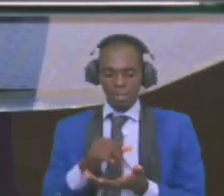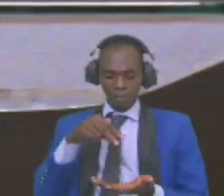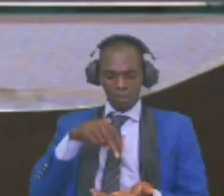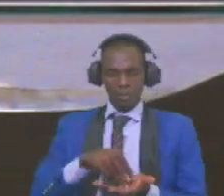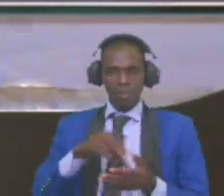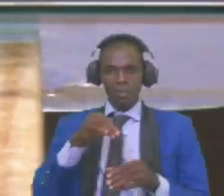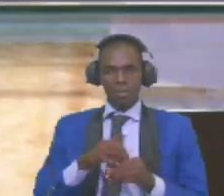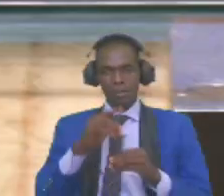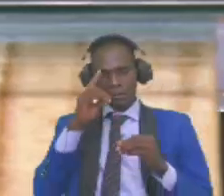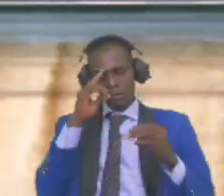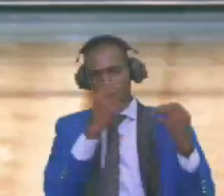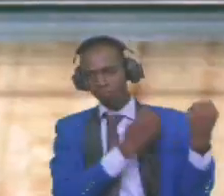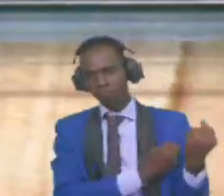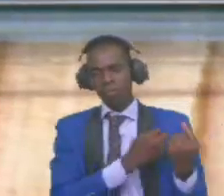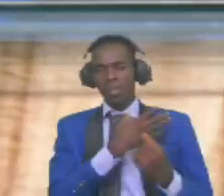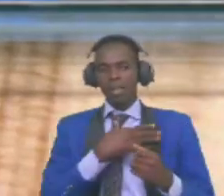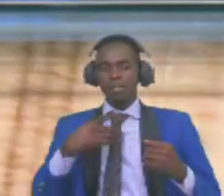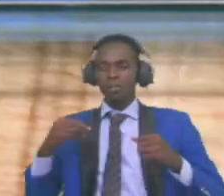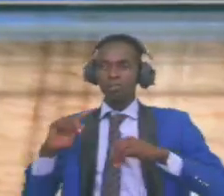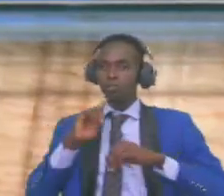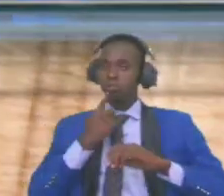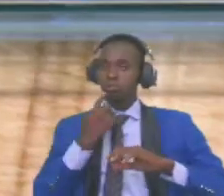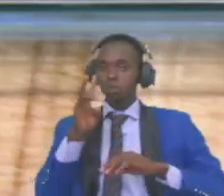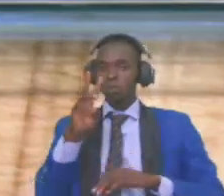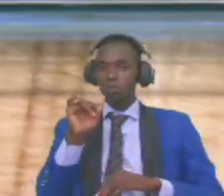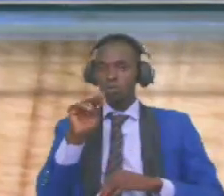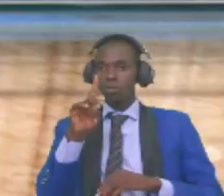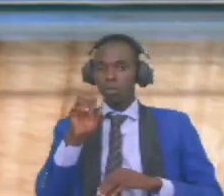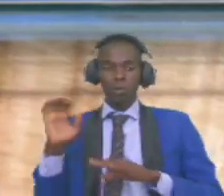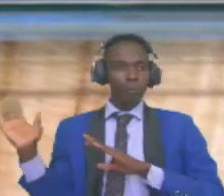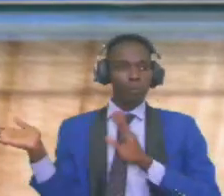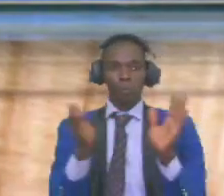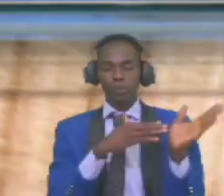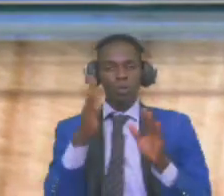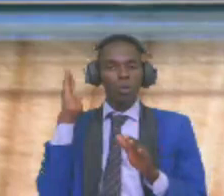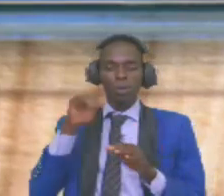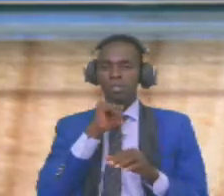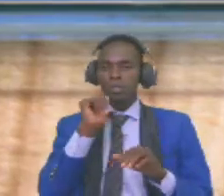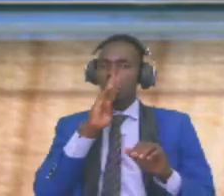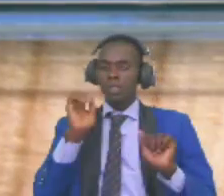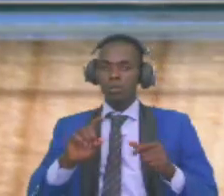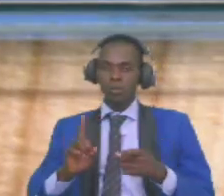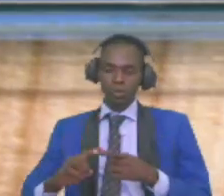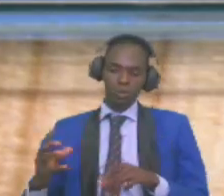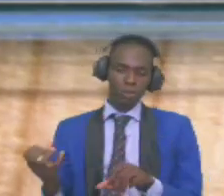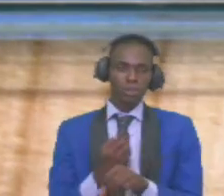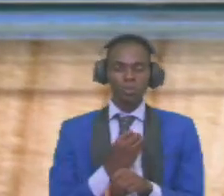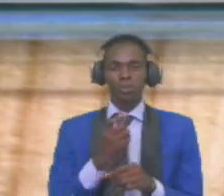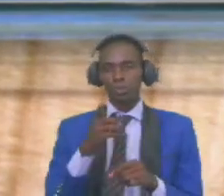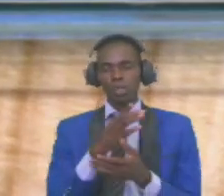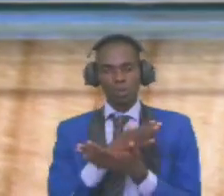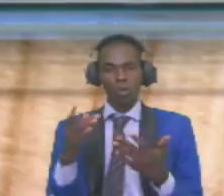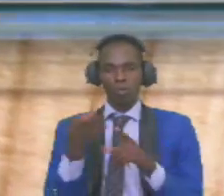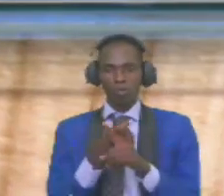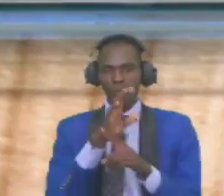qui tient ferme qui tenait ferme dans la voie et le vin qui souffrent ne sera pas besoin de vous faire